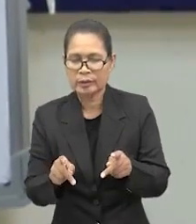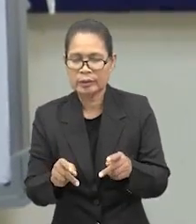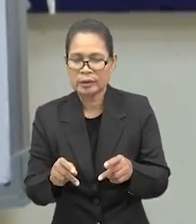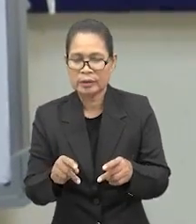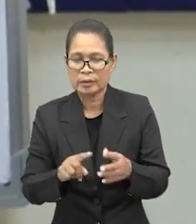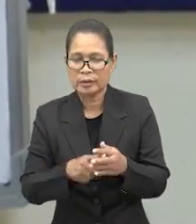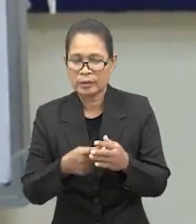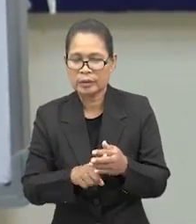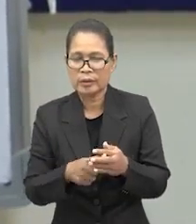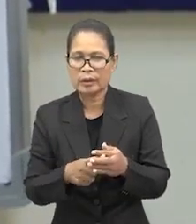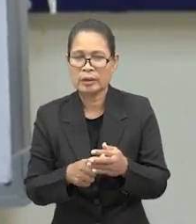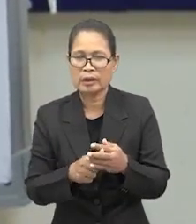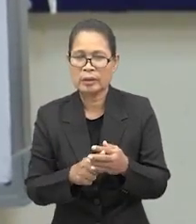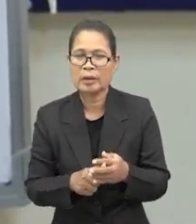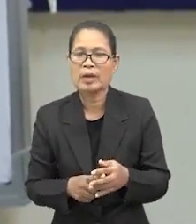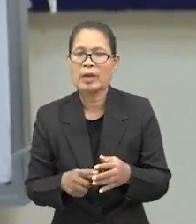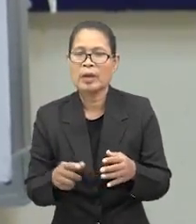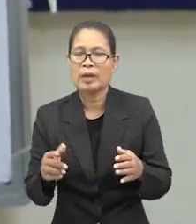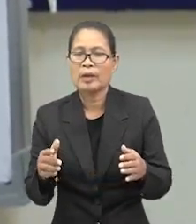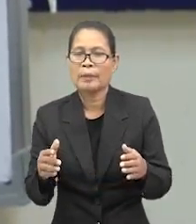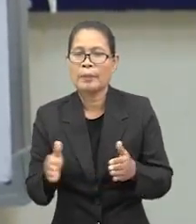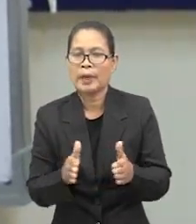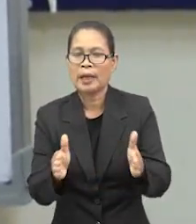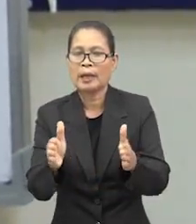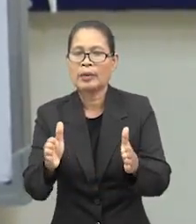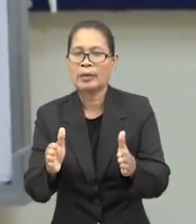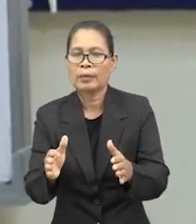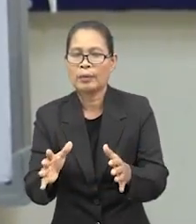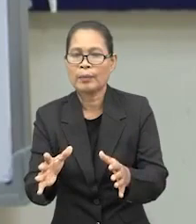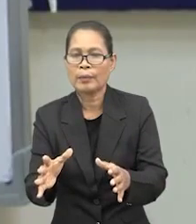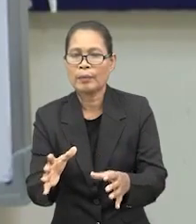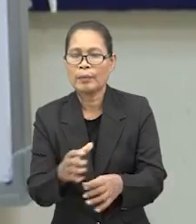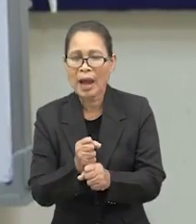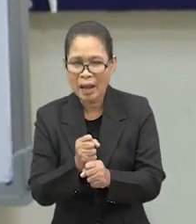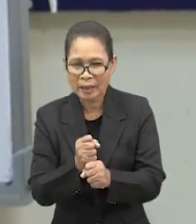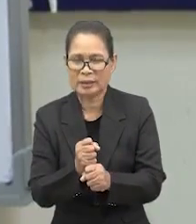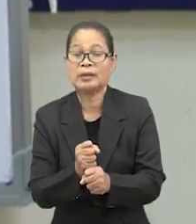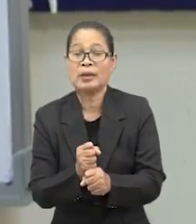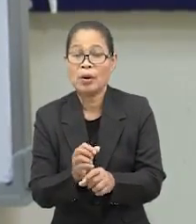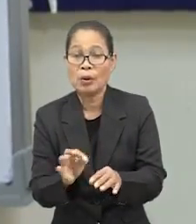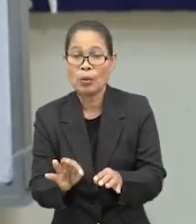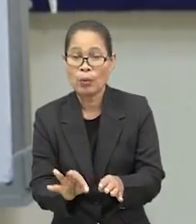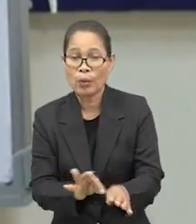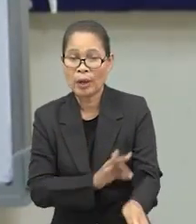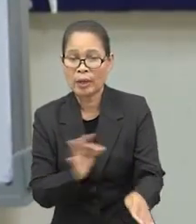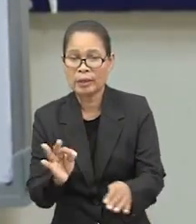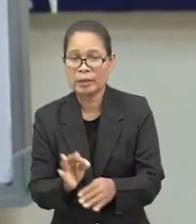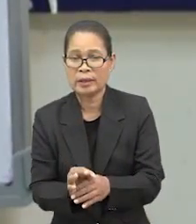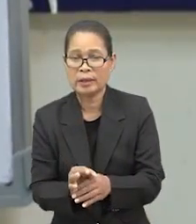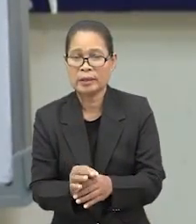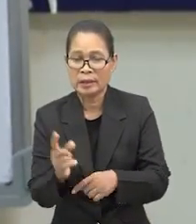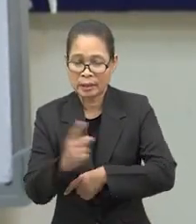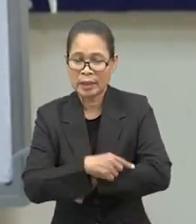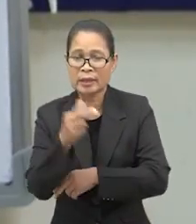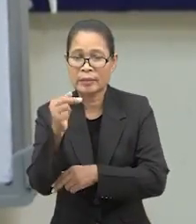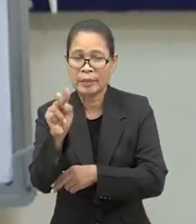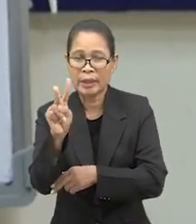và chia chôn chua chồn phở ban về chiêng ngay tìm phi còn màn